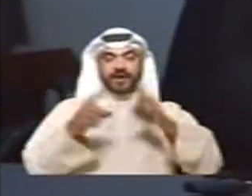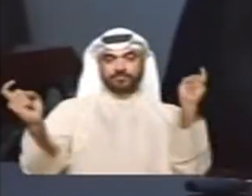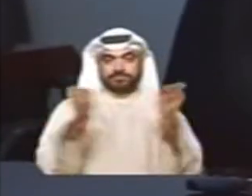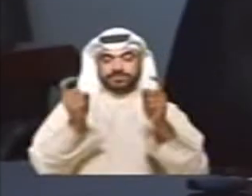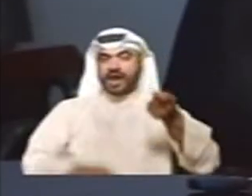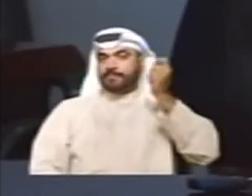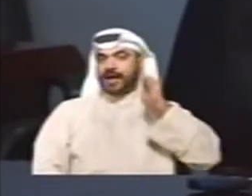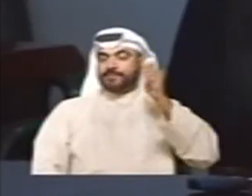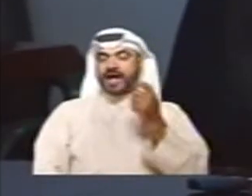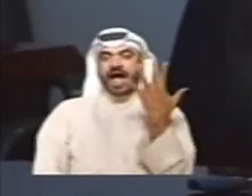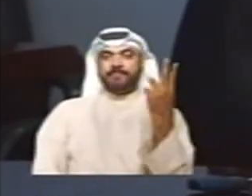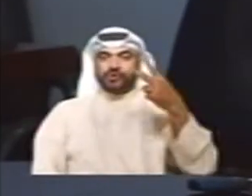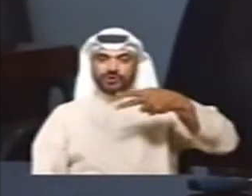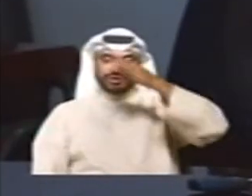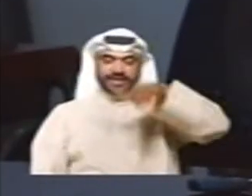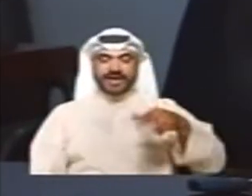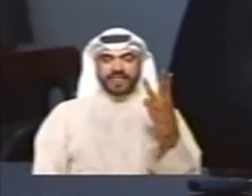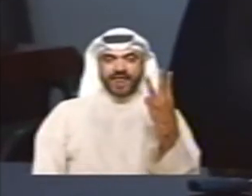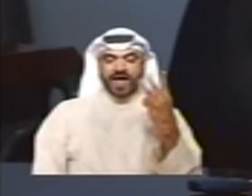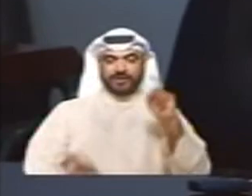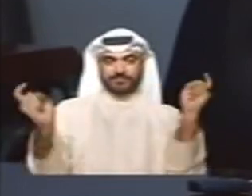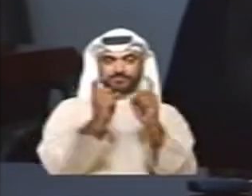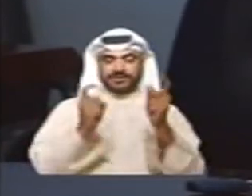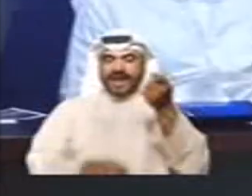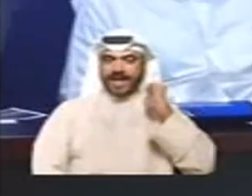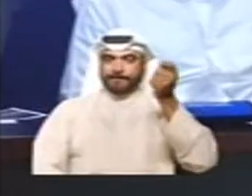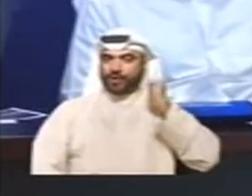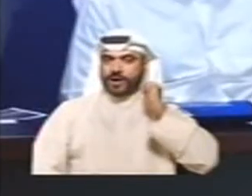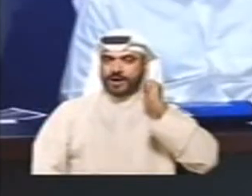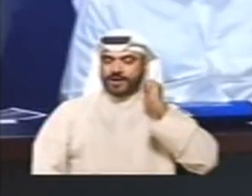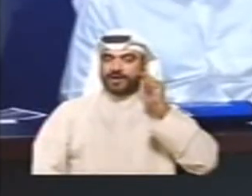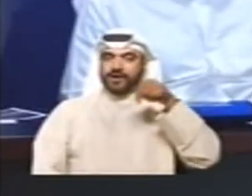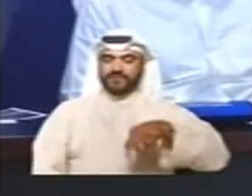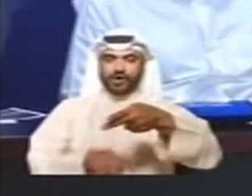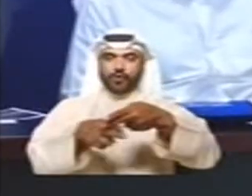يوم 25 من هذا الشهر ضد المنتخب الكاميروني